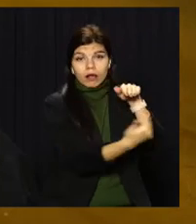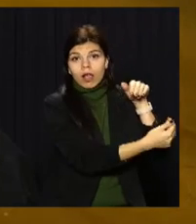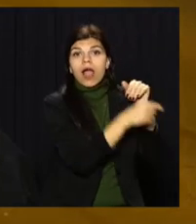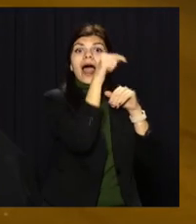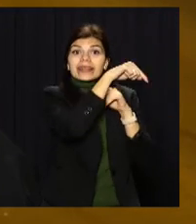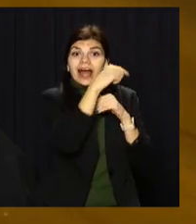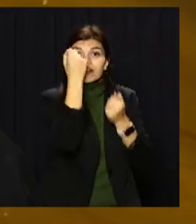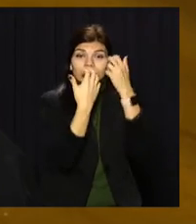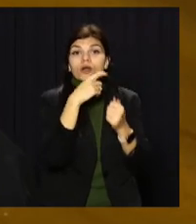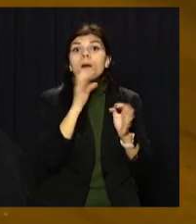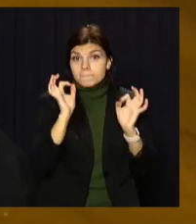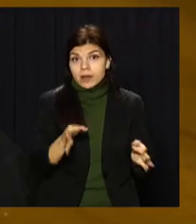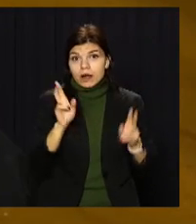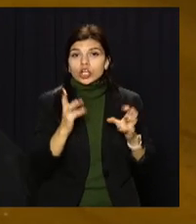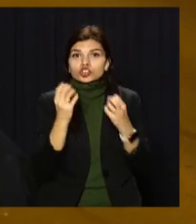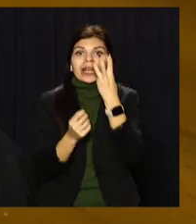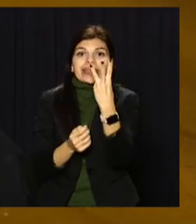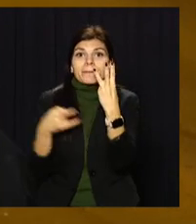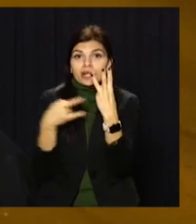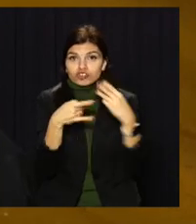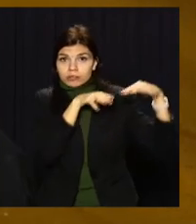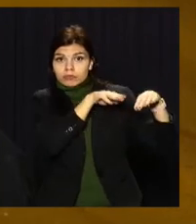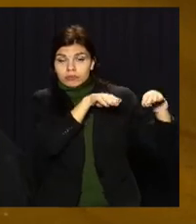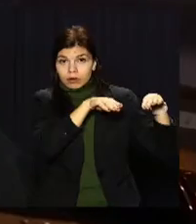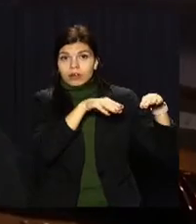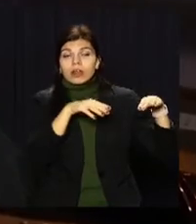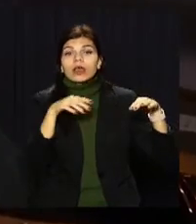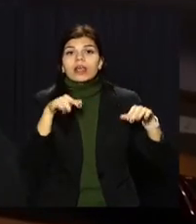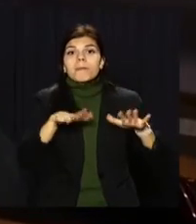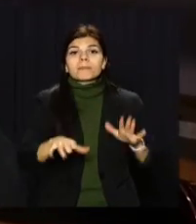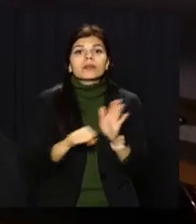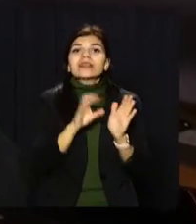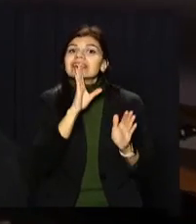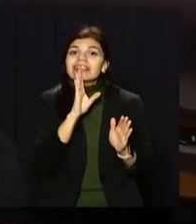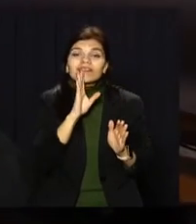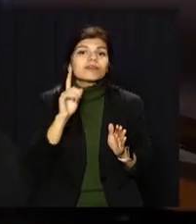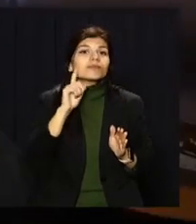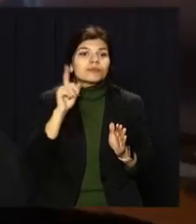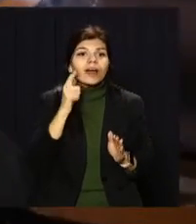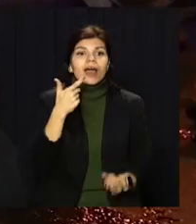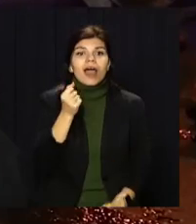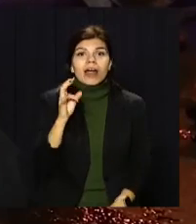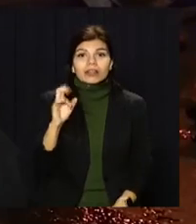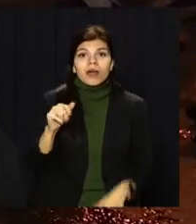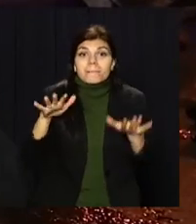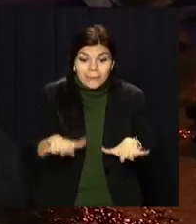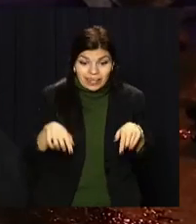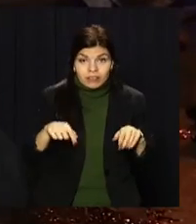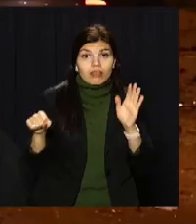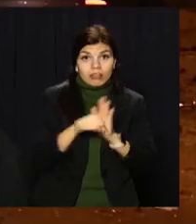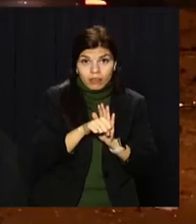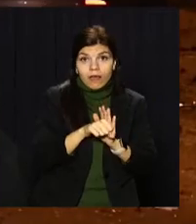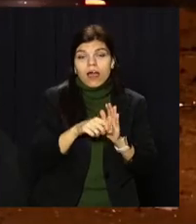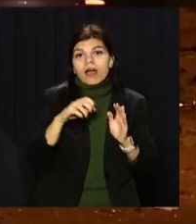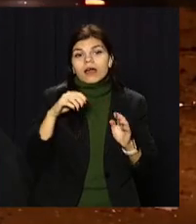на світлофорі стояли ще 3 автівки. На місці загинула 32-річна пасажирка «Хонди» Ганна Авдєєва.